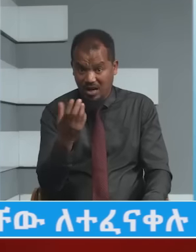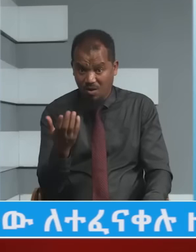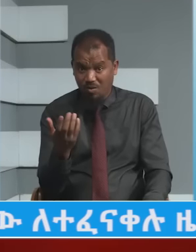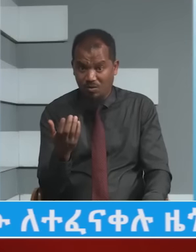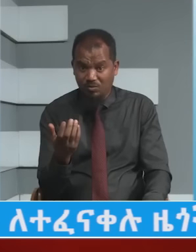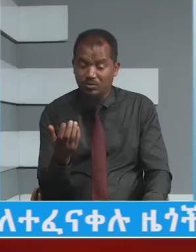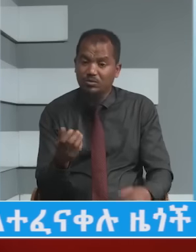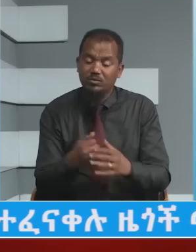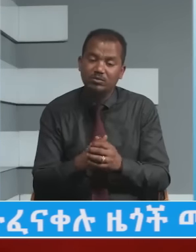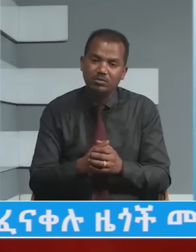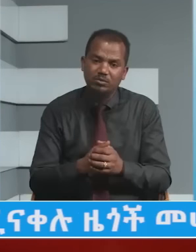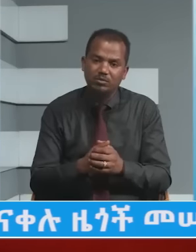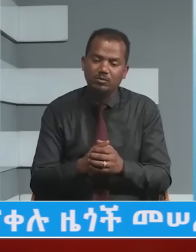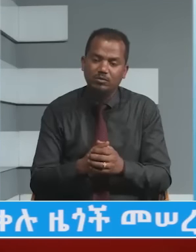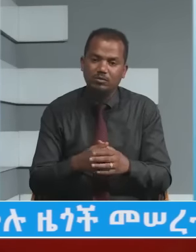ወረዳው